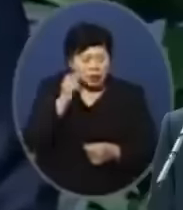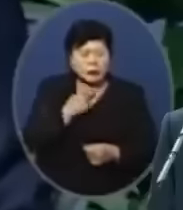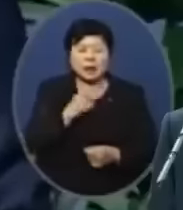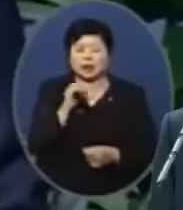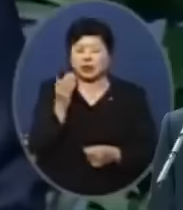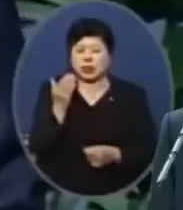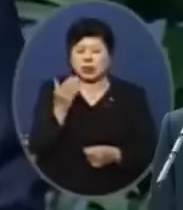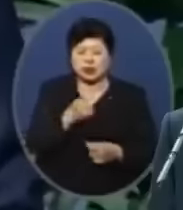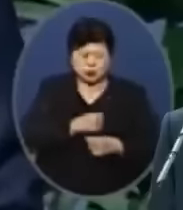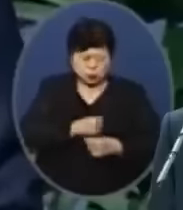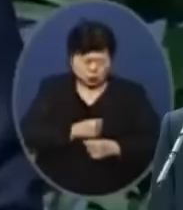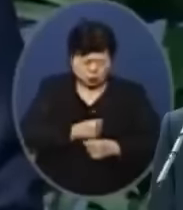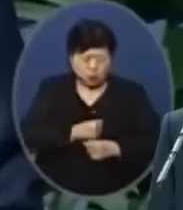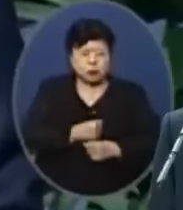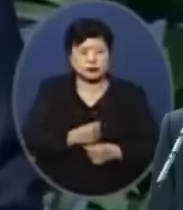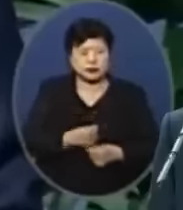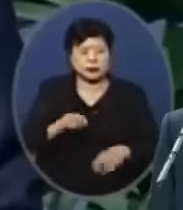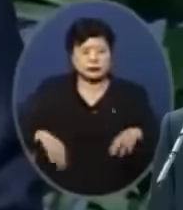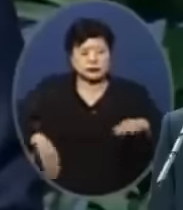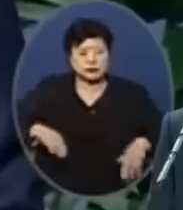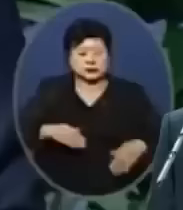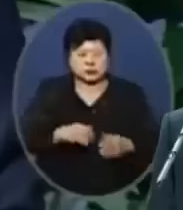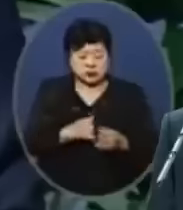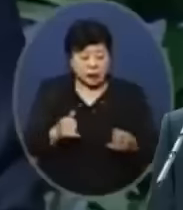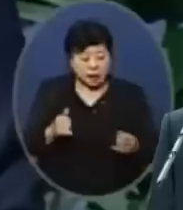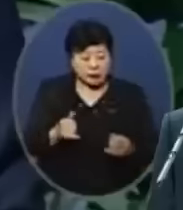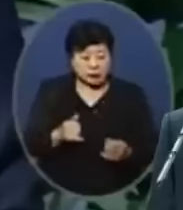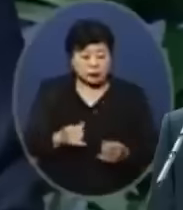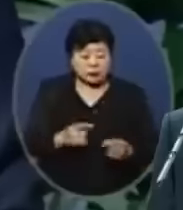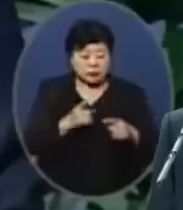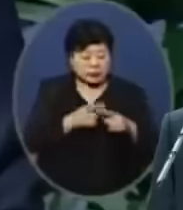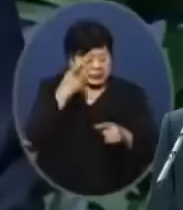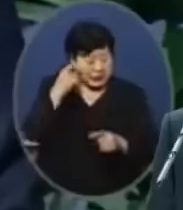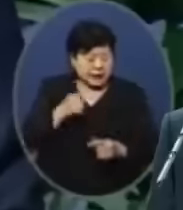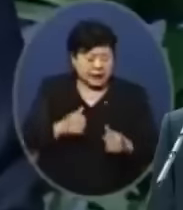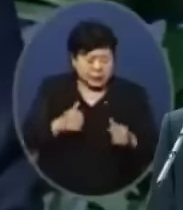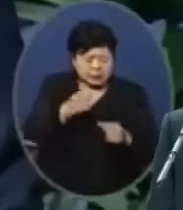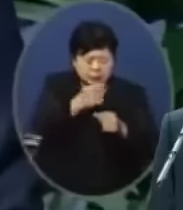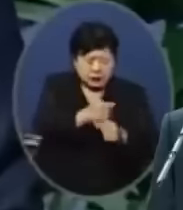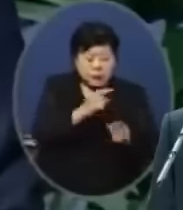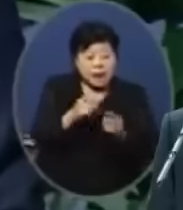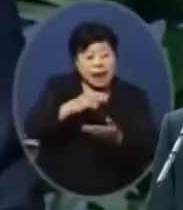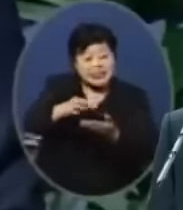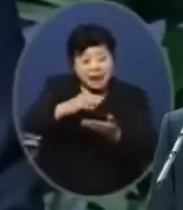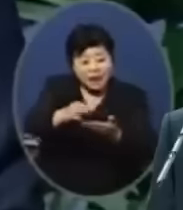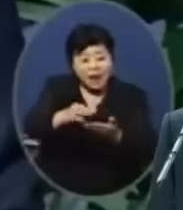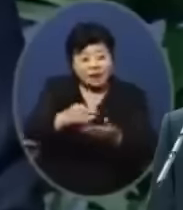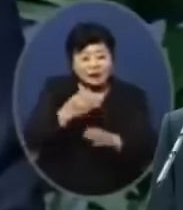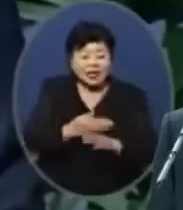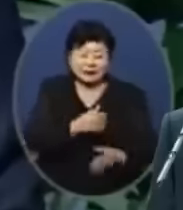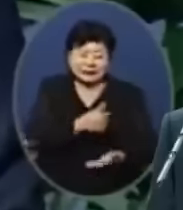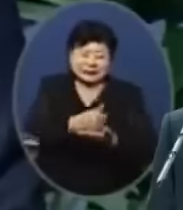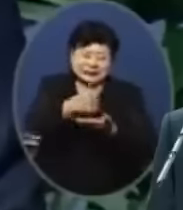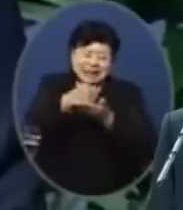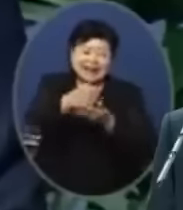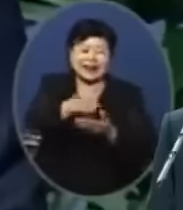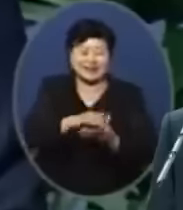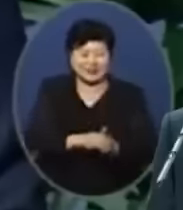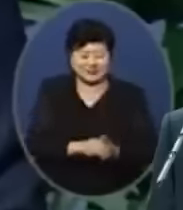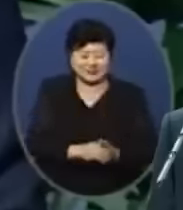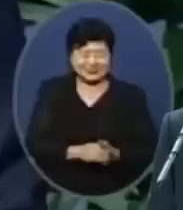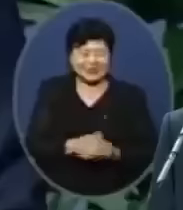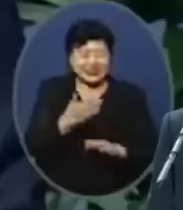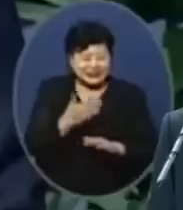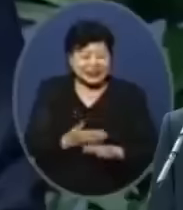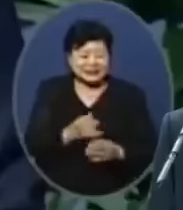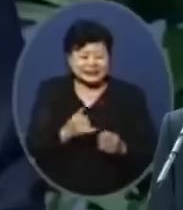것입니다. 아무것도 없는 빈손들 사람이라도 긍정적이고 적극적이고 창조적인 말을 하고 남 잘된 것을 칭찬하고